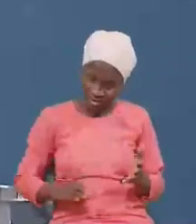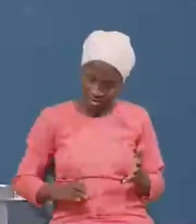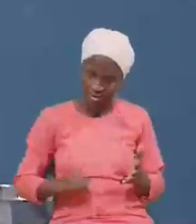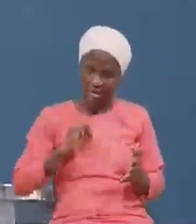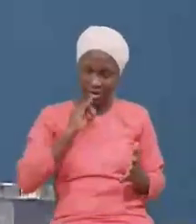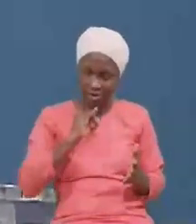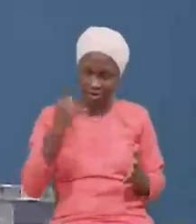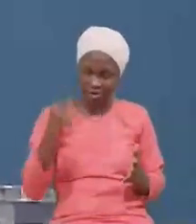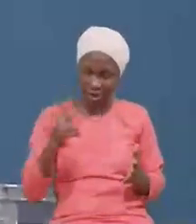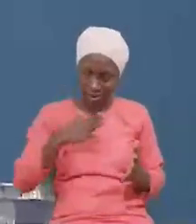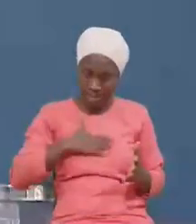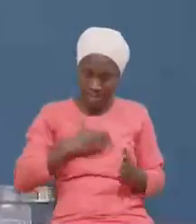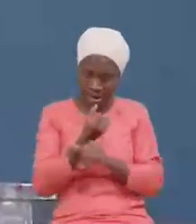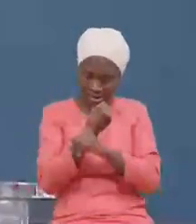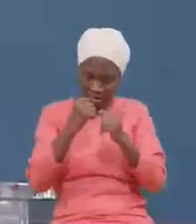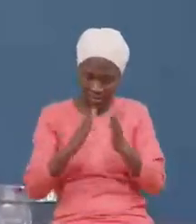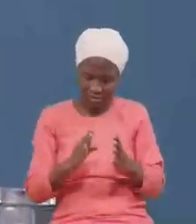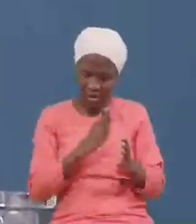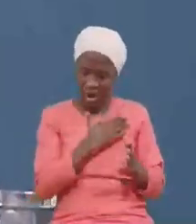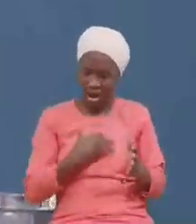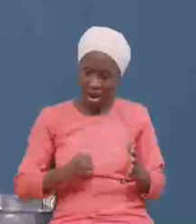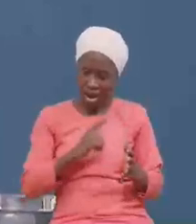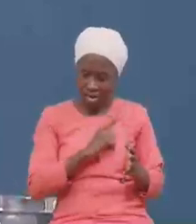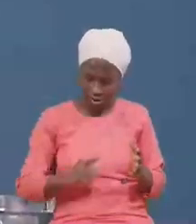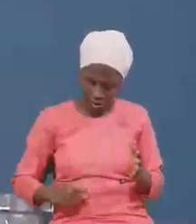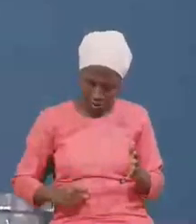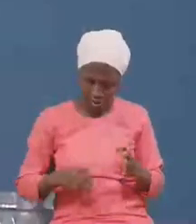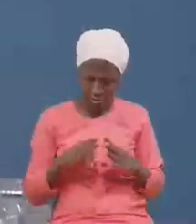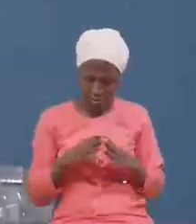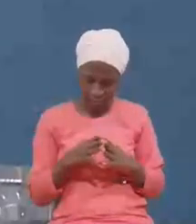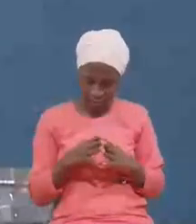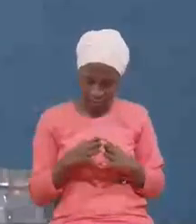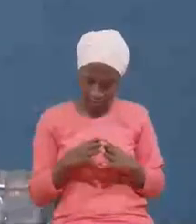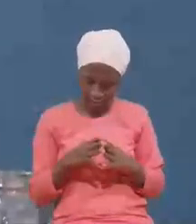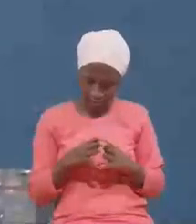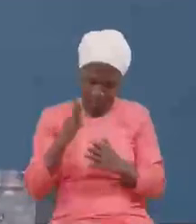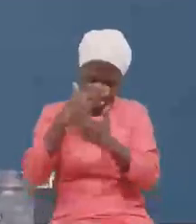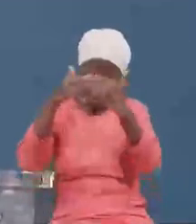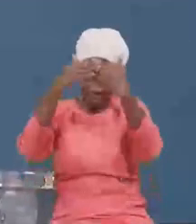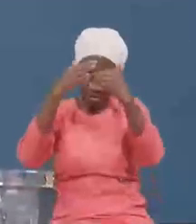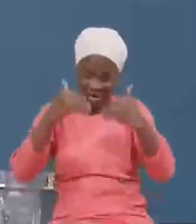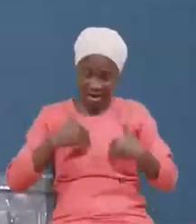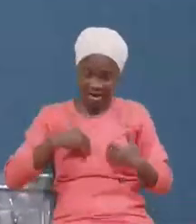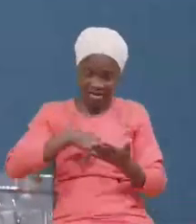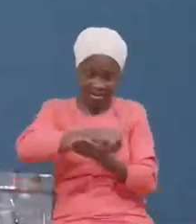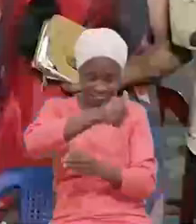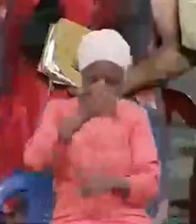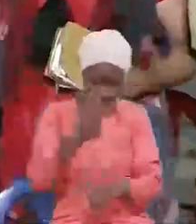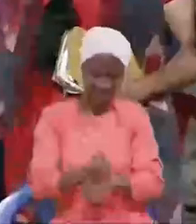que Christ est son Seigneur et Sauveur. Et le ciel l'a enregistré.